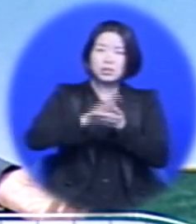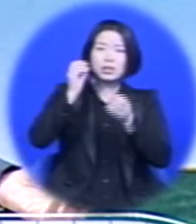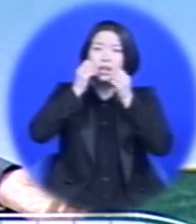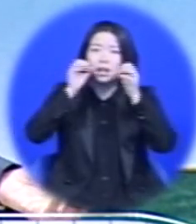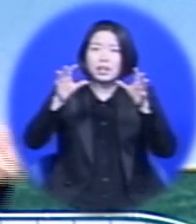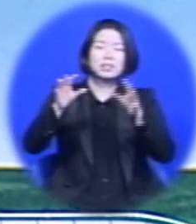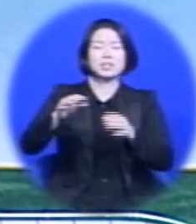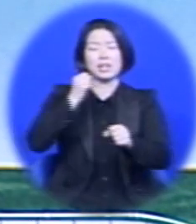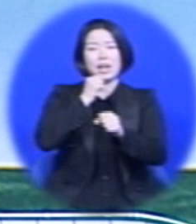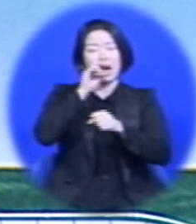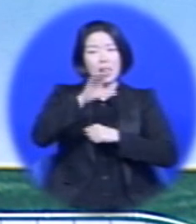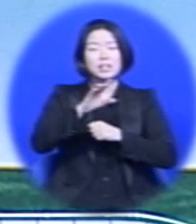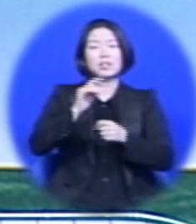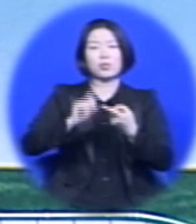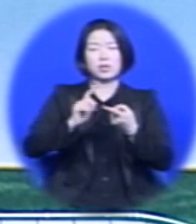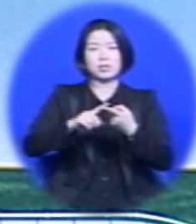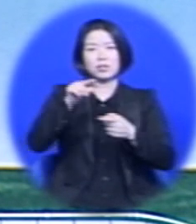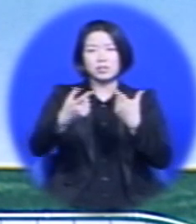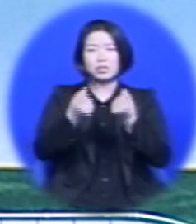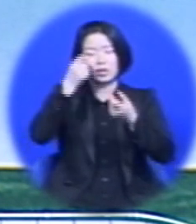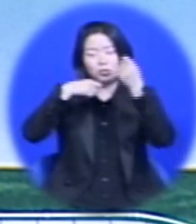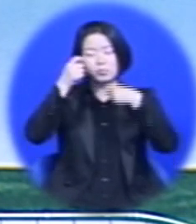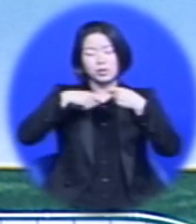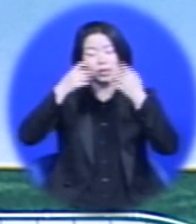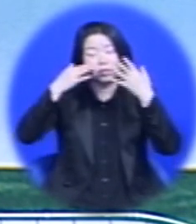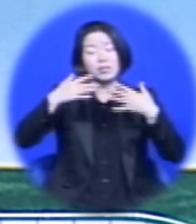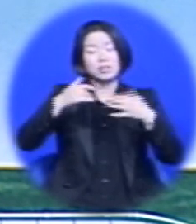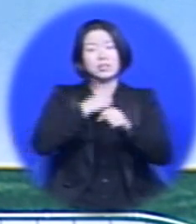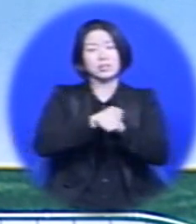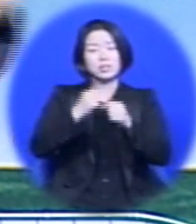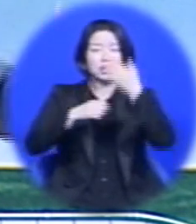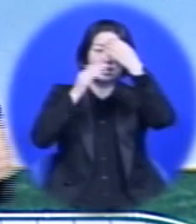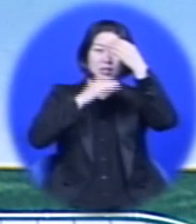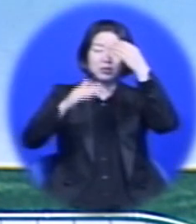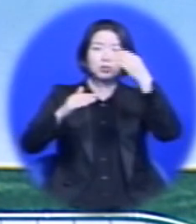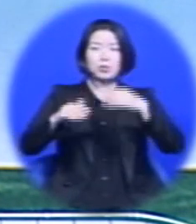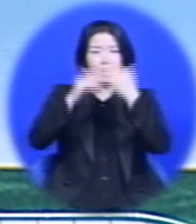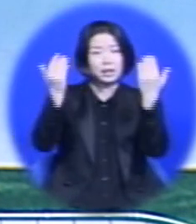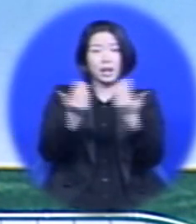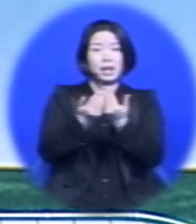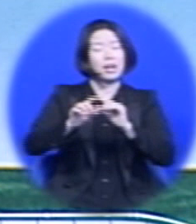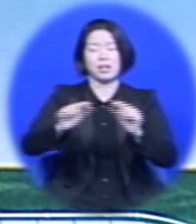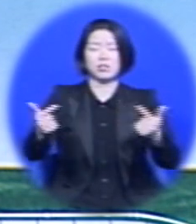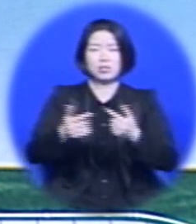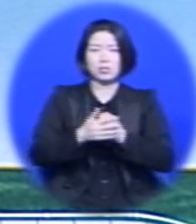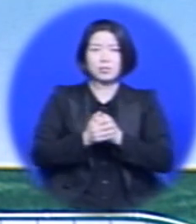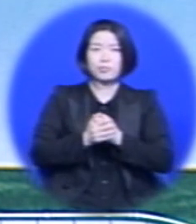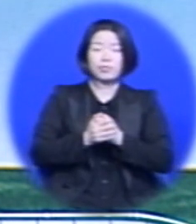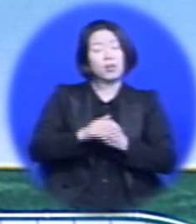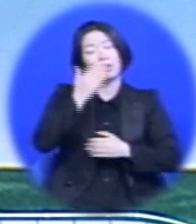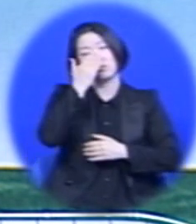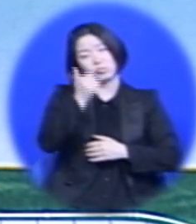그래서 그것 때문에 그렇게 눈물이 려지는 이런 성도들이 다인 건 아니잖아요